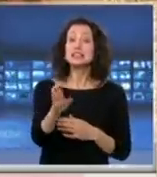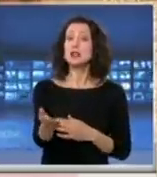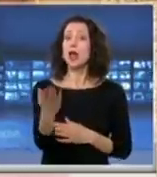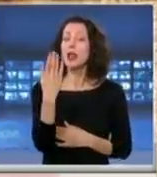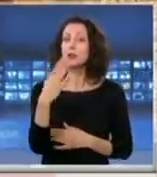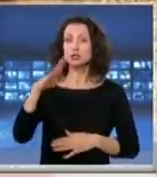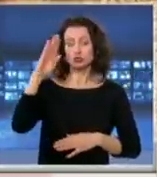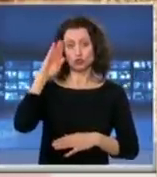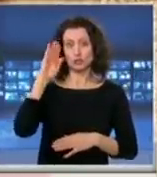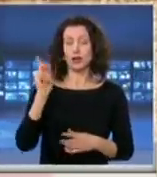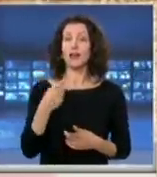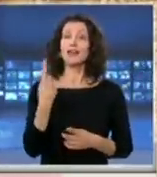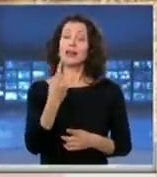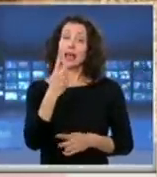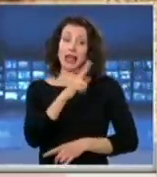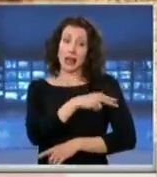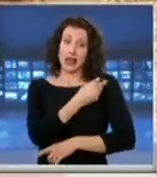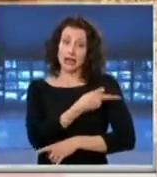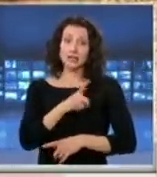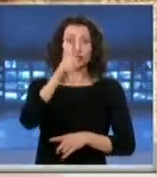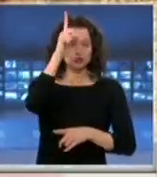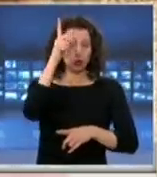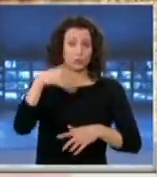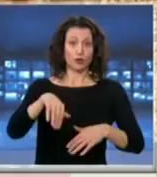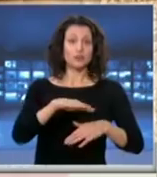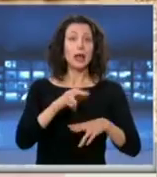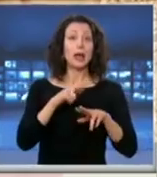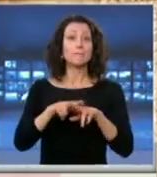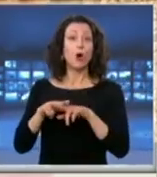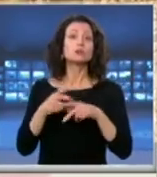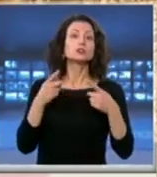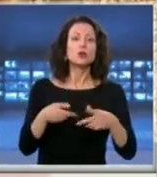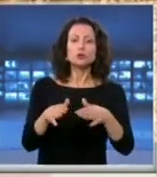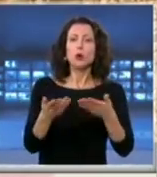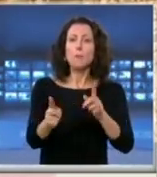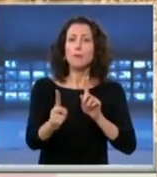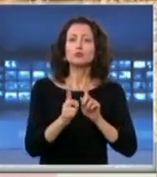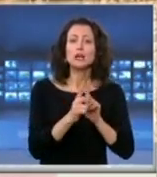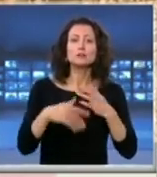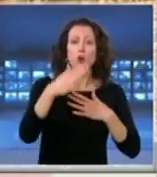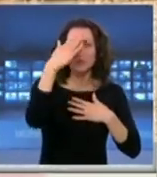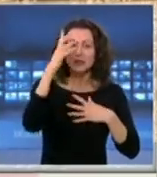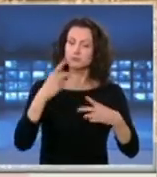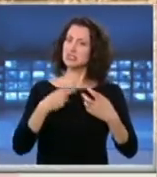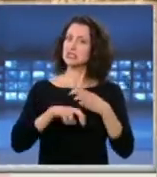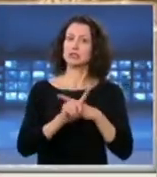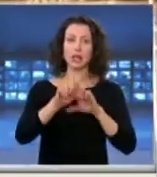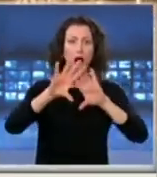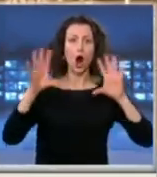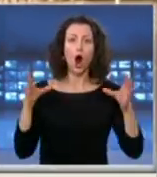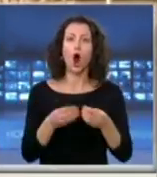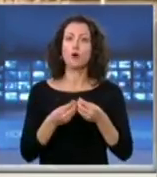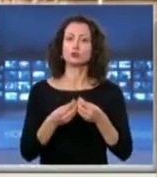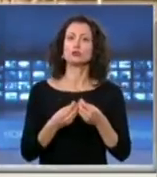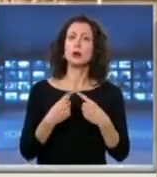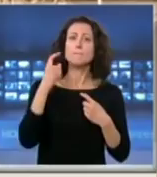лекарите от столичните болници, които посрещат пациенти, заразени с коронавирус, излязоха с една обща позиция, в която призовават